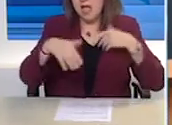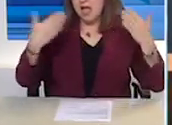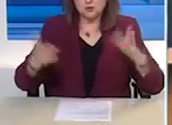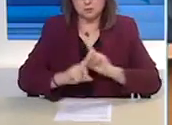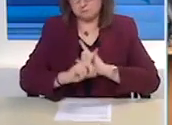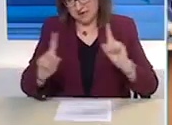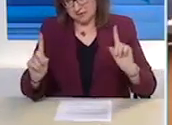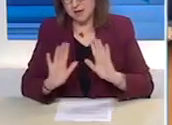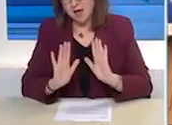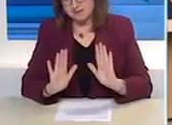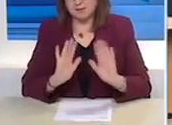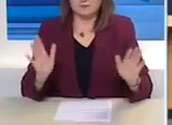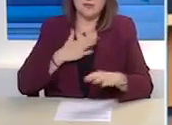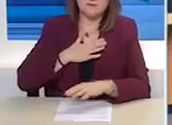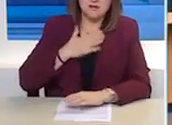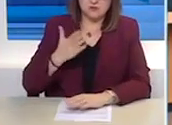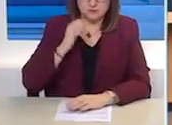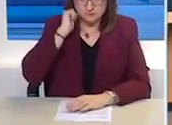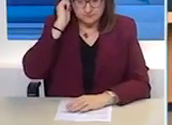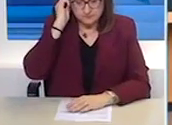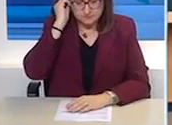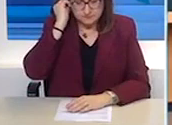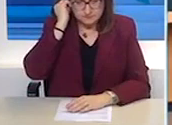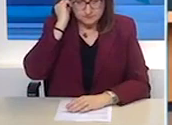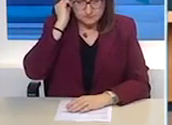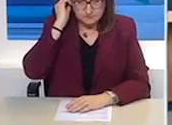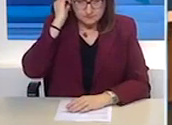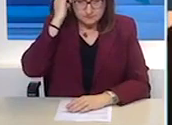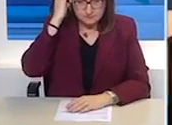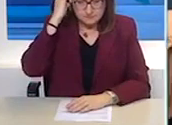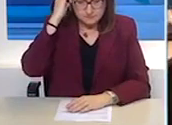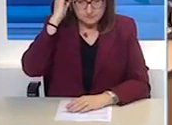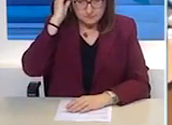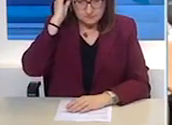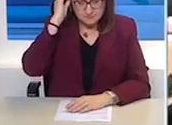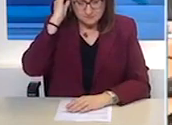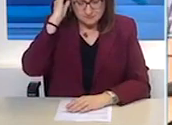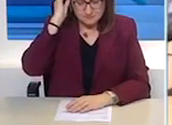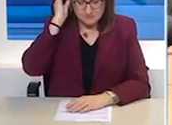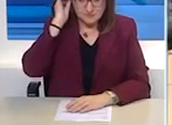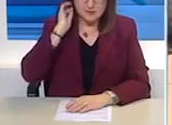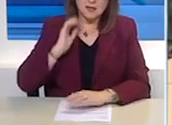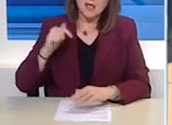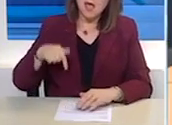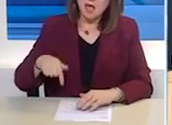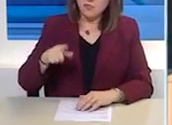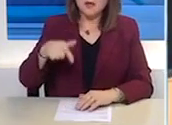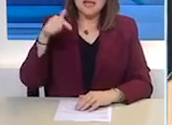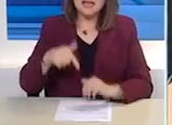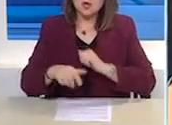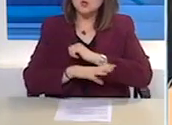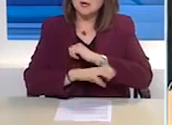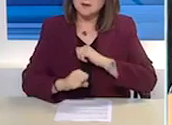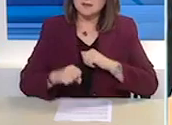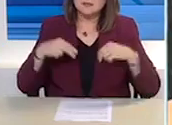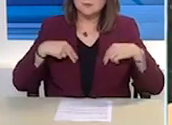Ευχαριστούμε κύριε Υπουργέ. Στη σημερινή ενημέρωση βρίσκεται ο Γενικός Γραμματέας Υπηρεσιών Υγείας του Υπουργείου Γιάννης Κοτσιόπουλος, ο οποίος θα